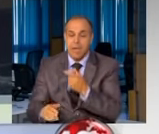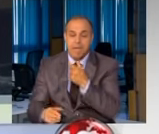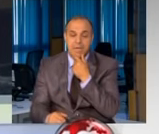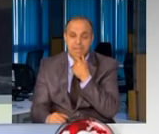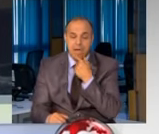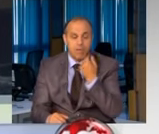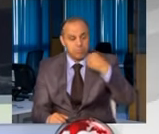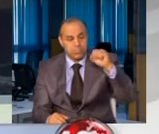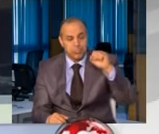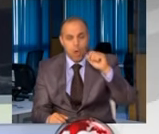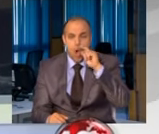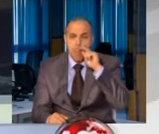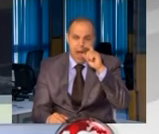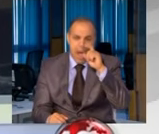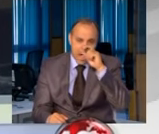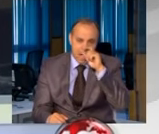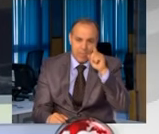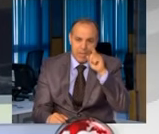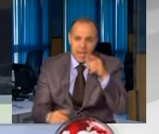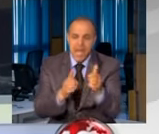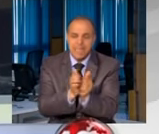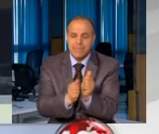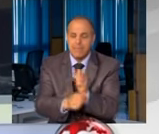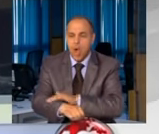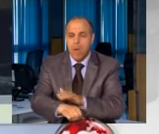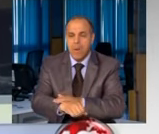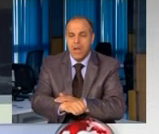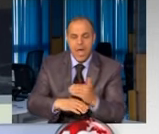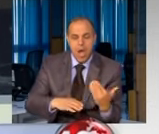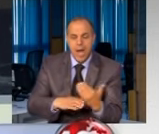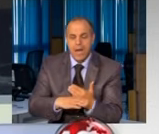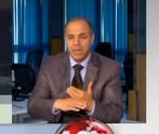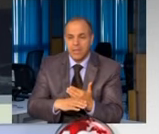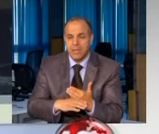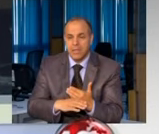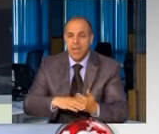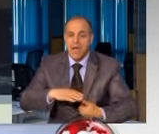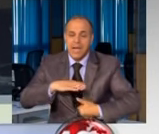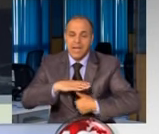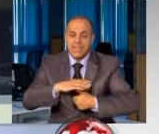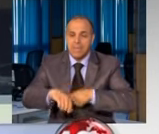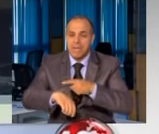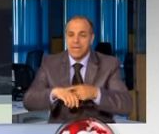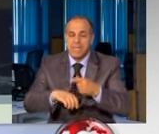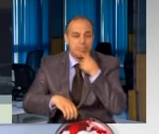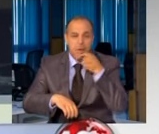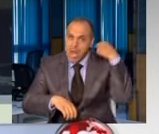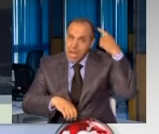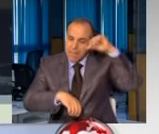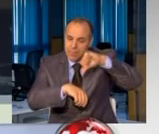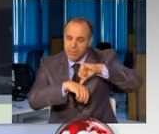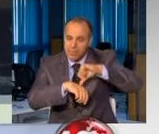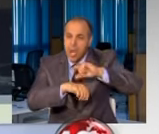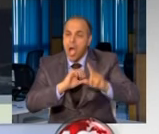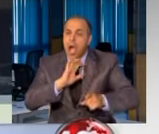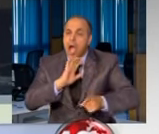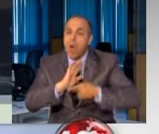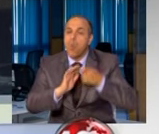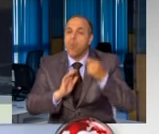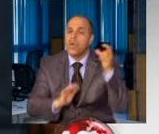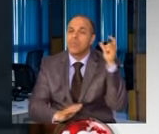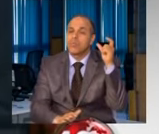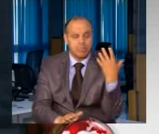بريطانيا، فاز صادق خان مرشح حزب العمال المعارض بمنصب رئيس بلدية لندن ليكون أول